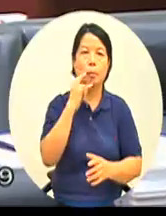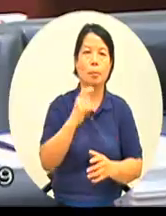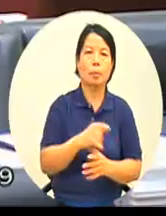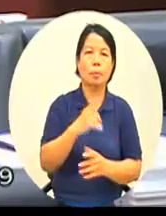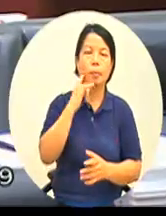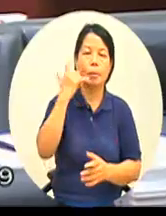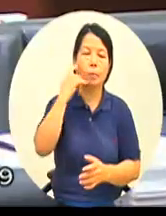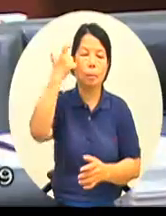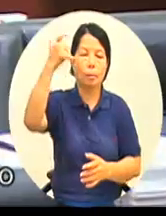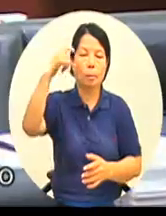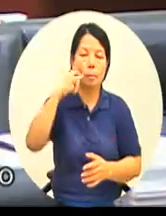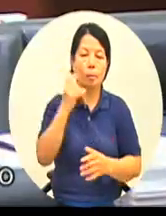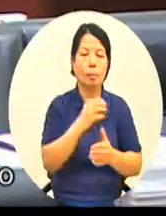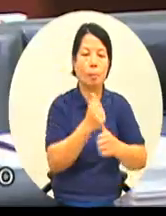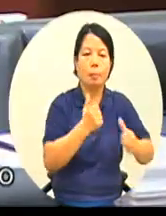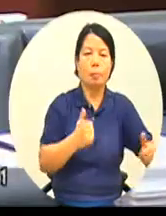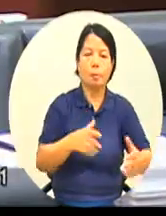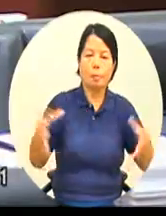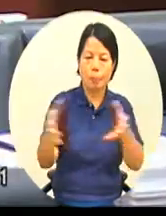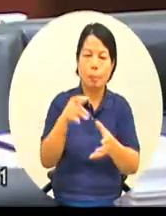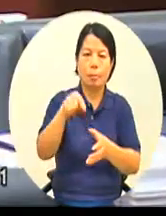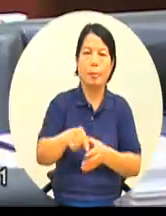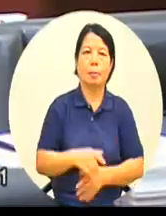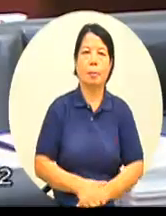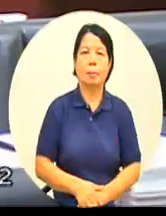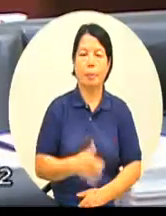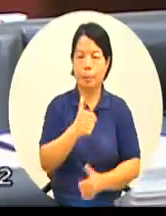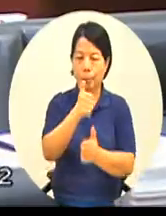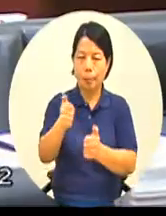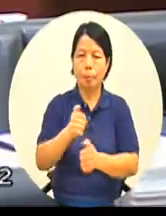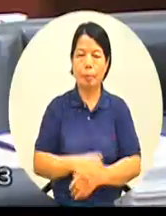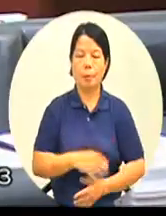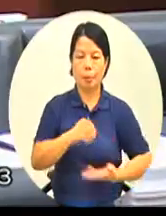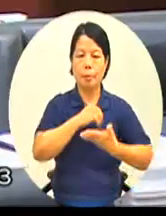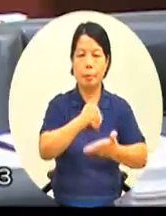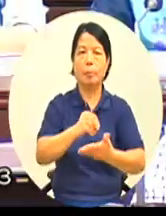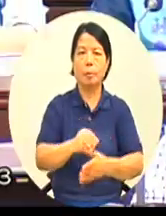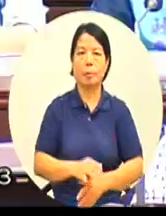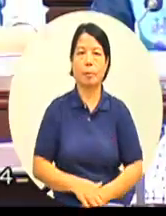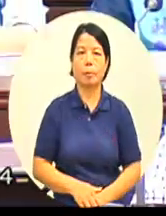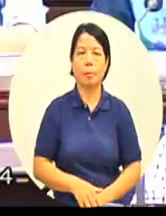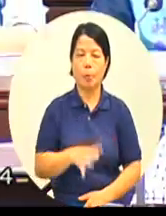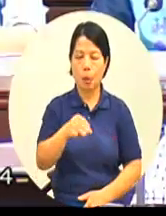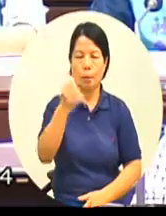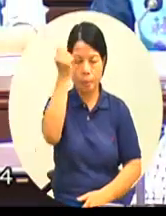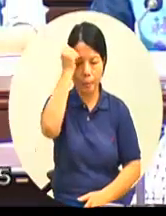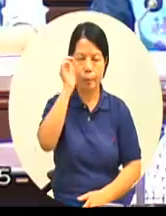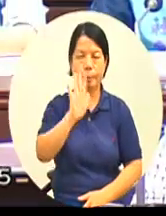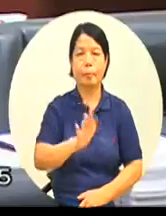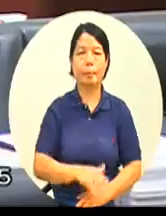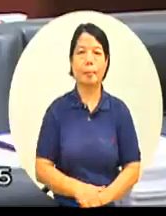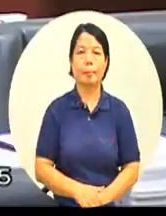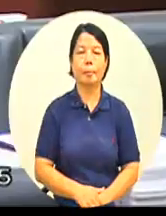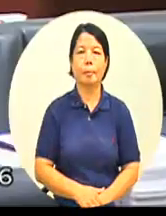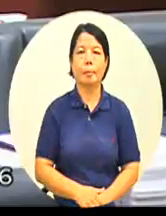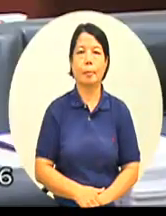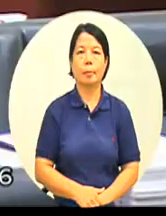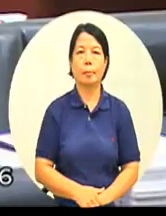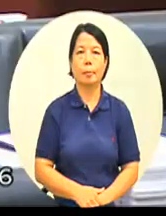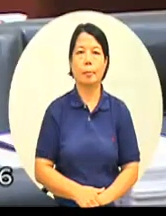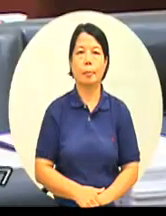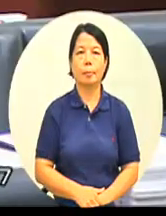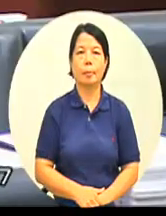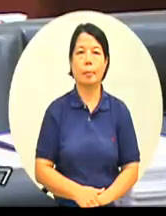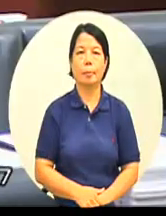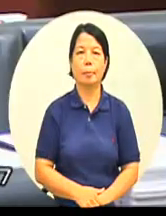嬷跟孙子可以在同一个空间。 有议员的， 我也很谢谢 议员的建议，我们都有记得。 好，谢谢社会局了哈。那我